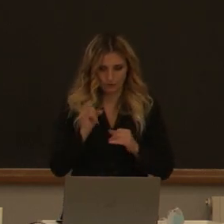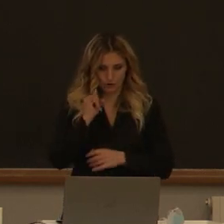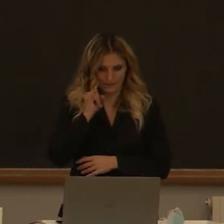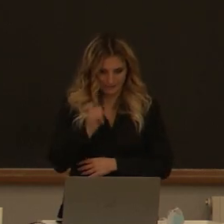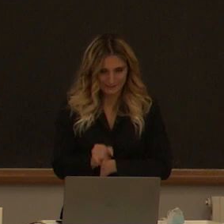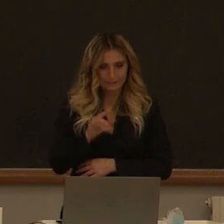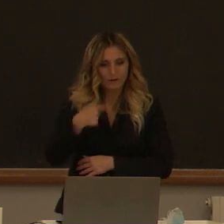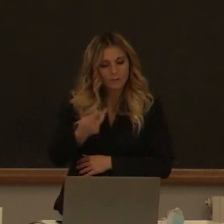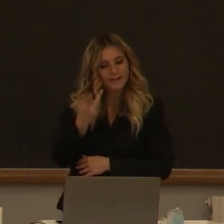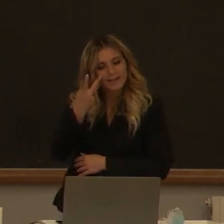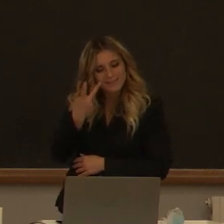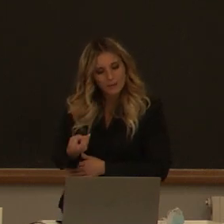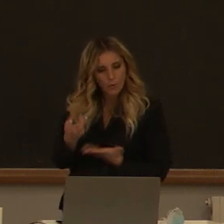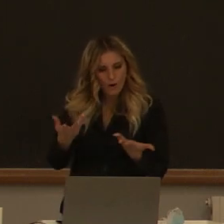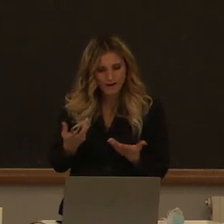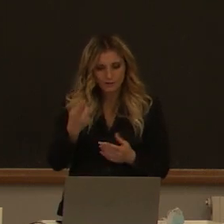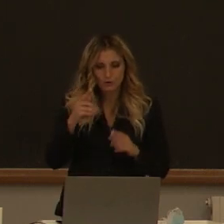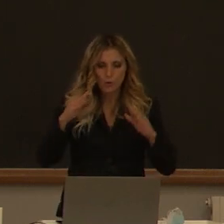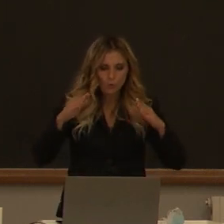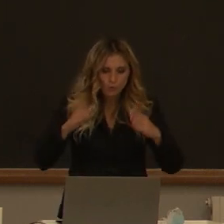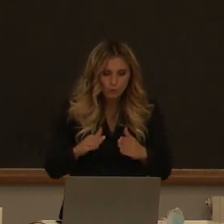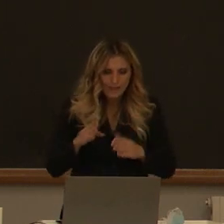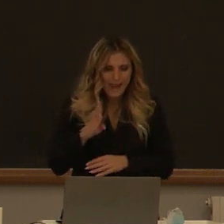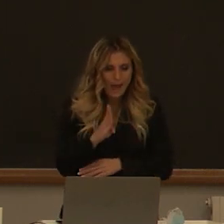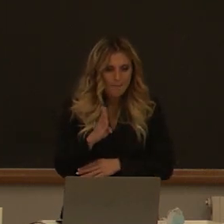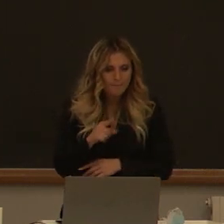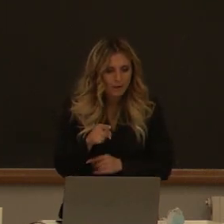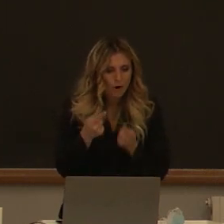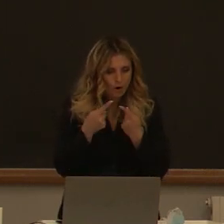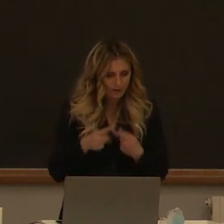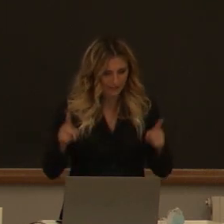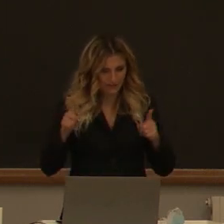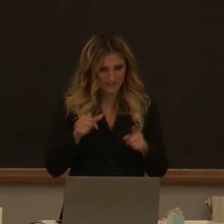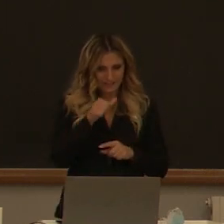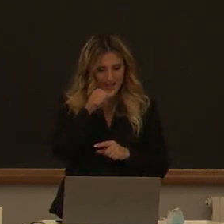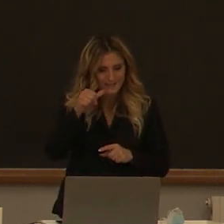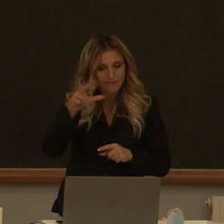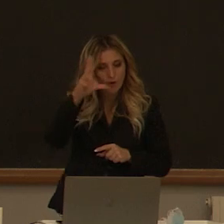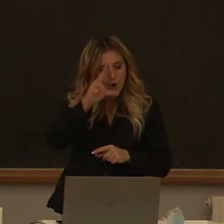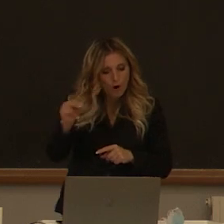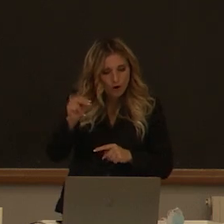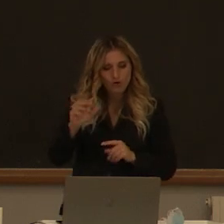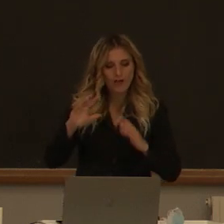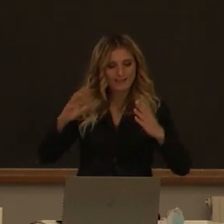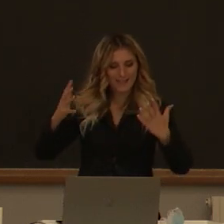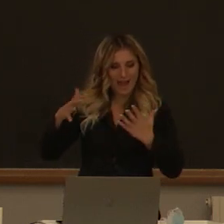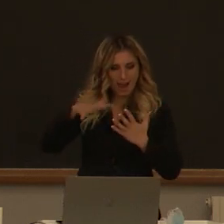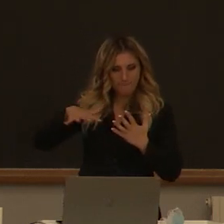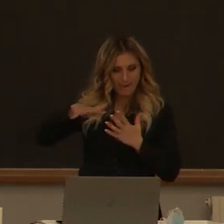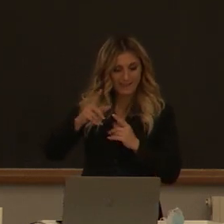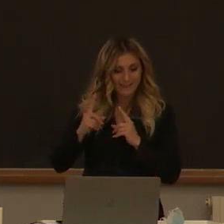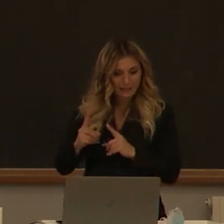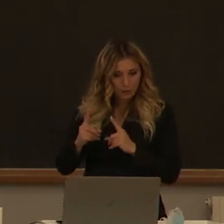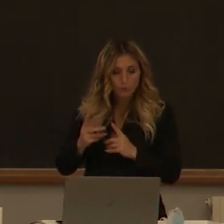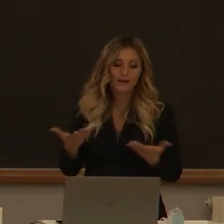quanto riguarda, diciamo, la tutela della biodiversità e per quanto riguarda la conoscenza di quello che è l'ambiente naturale,